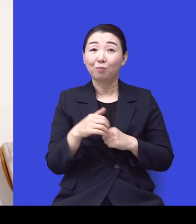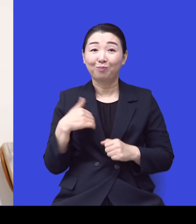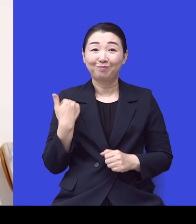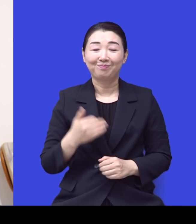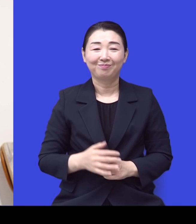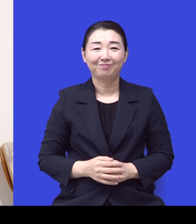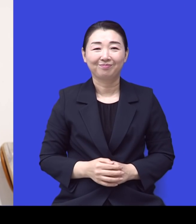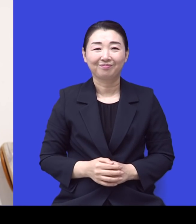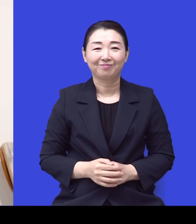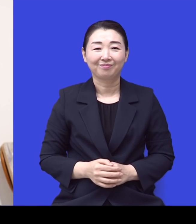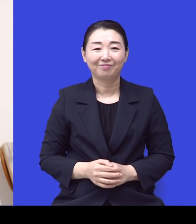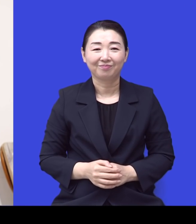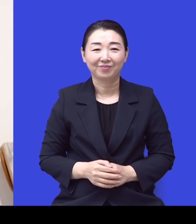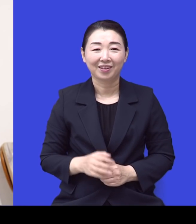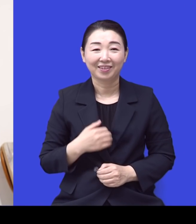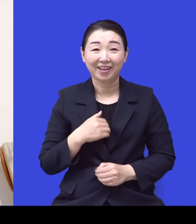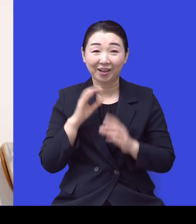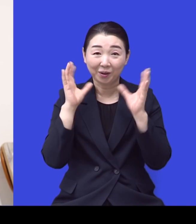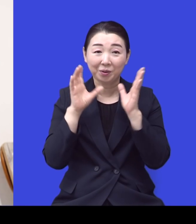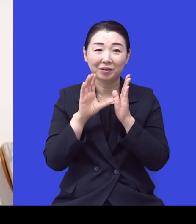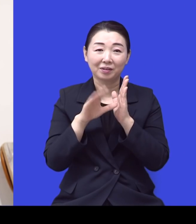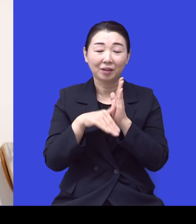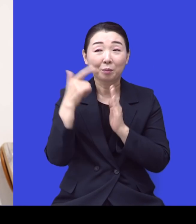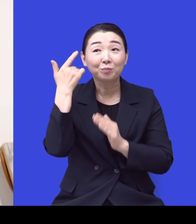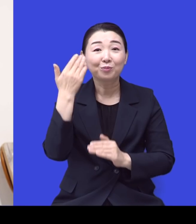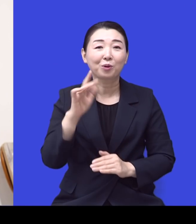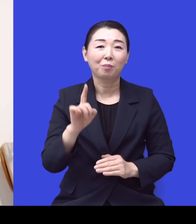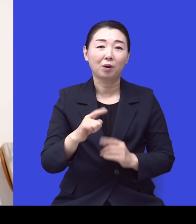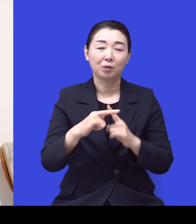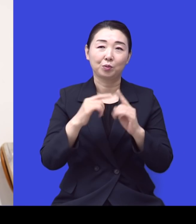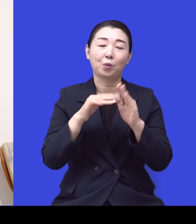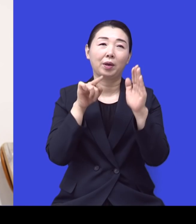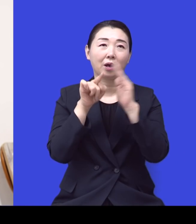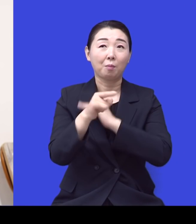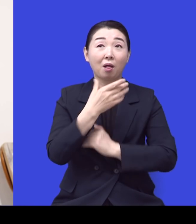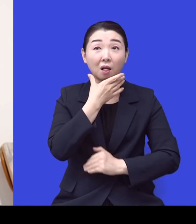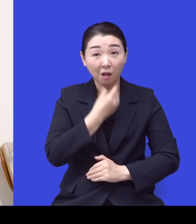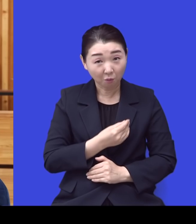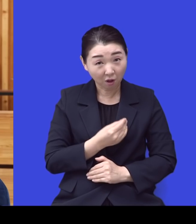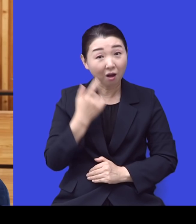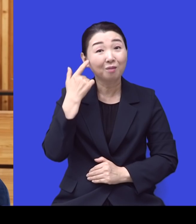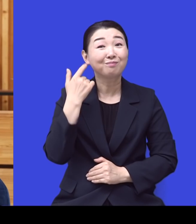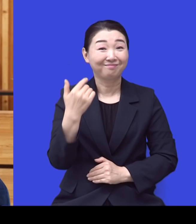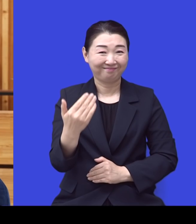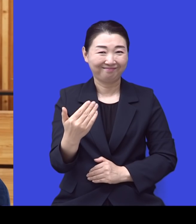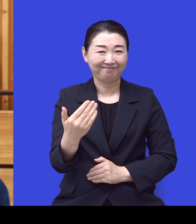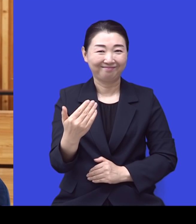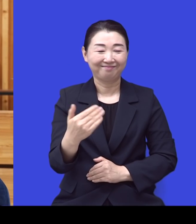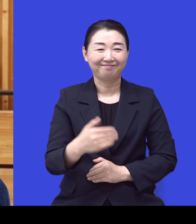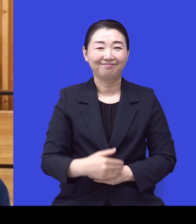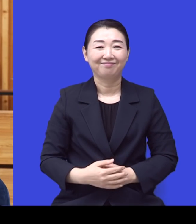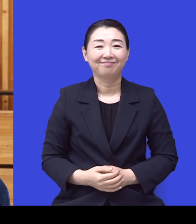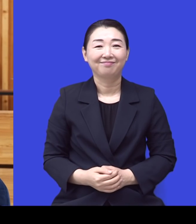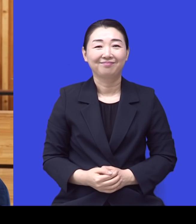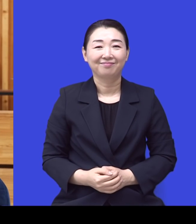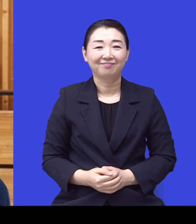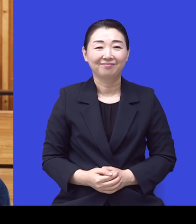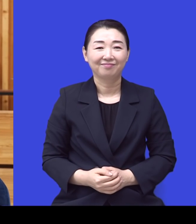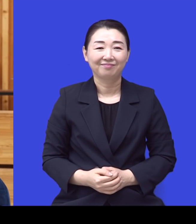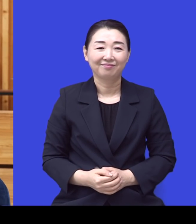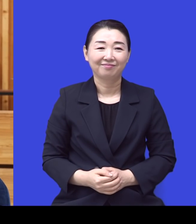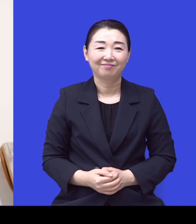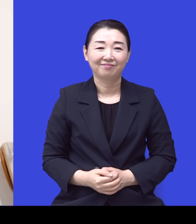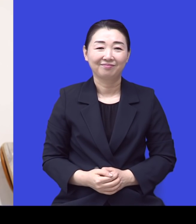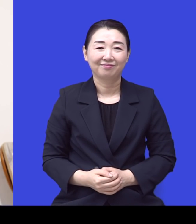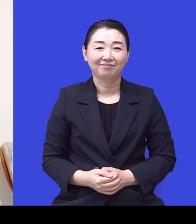몰랐는데 네. 그냥 제가 어린 시절에 묻기를 교회 가면 그러면 행복하냐 네. 이렇게 물었던 거예요. 예.